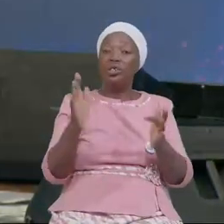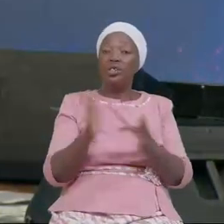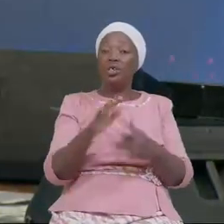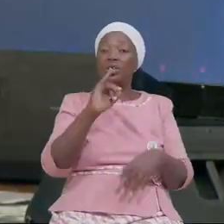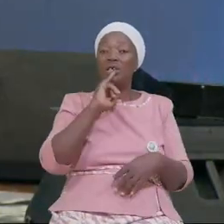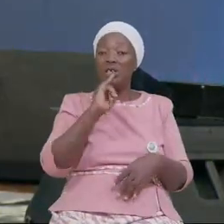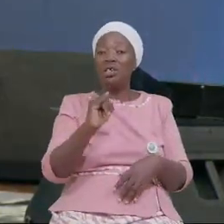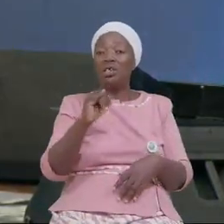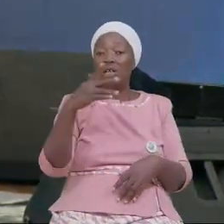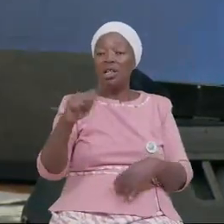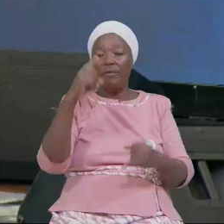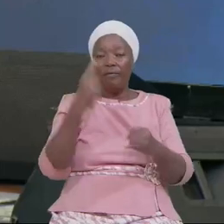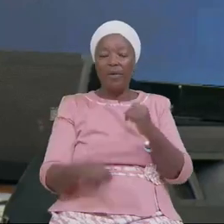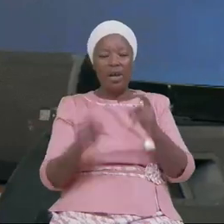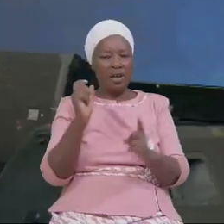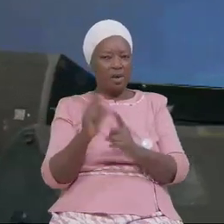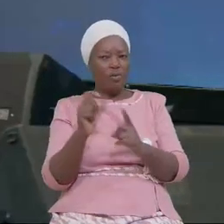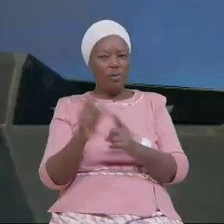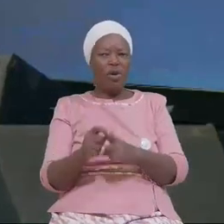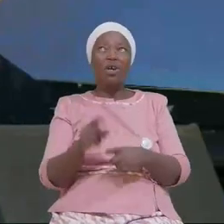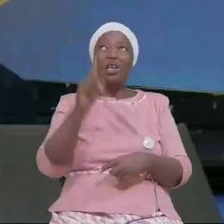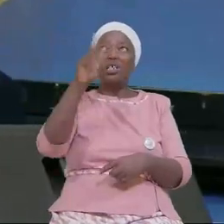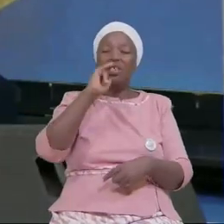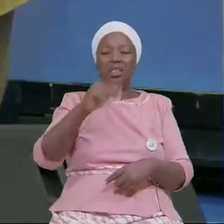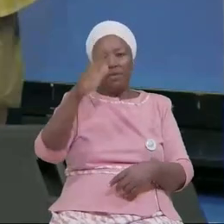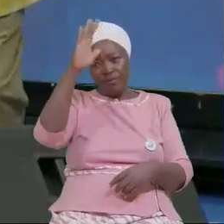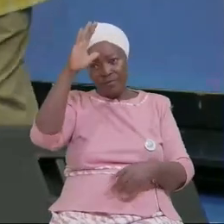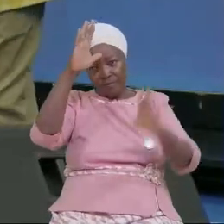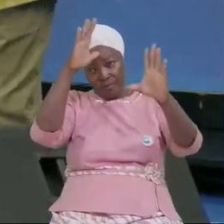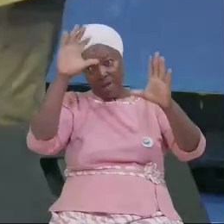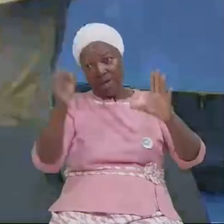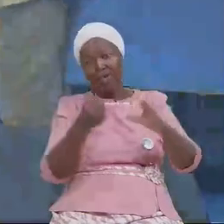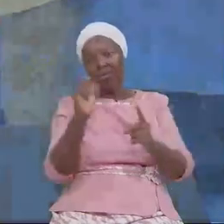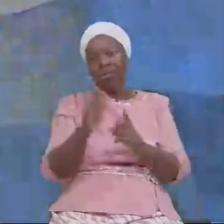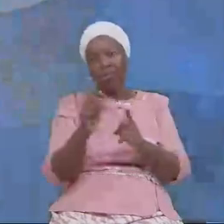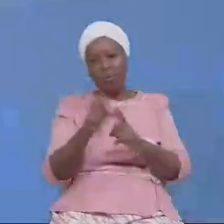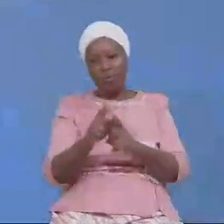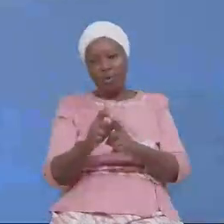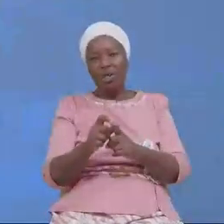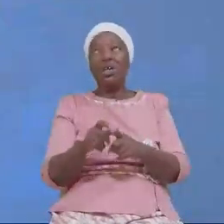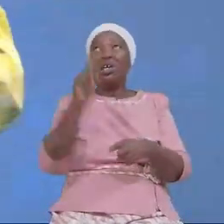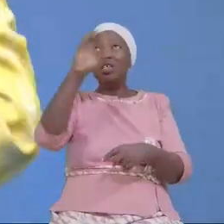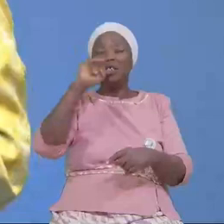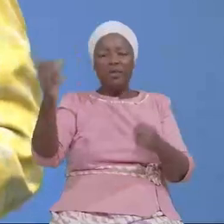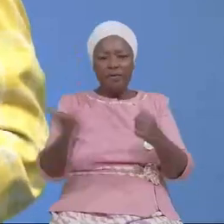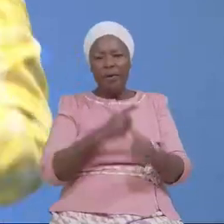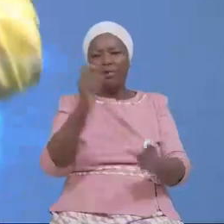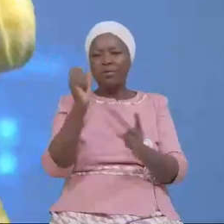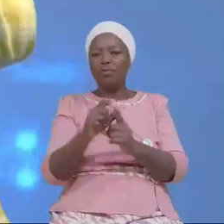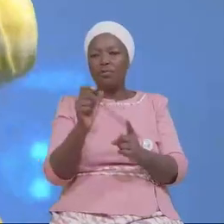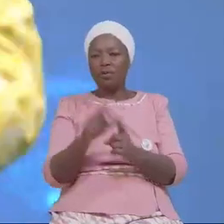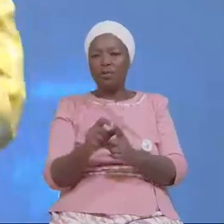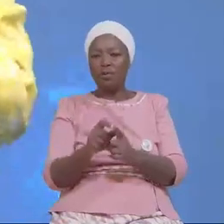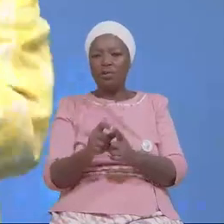Jésus est la parole finale. Il est la parole du Père. Il est la parole suprême. Il est la